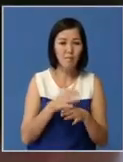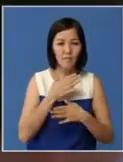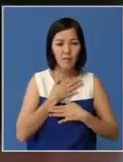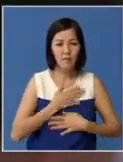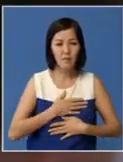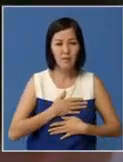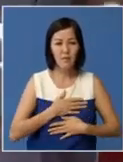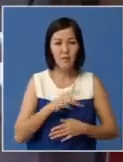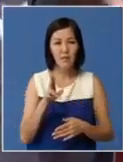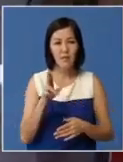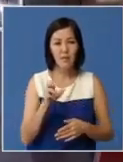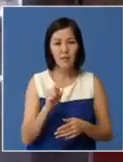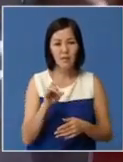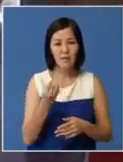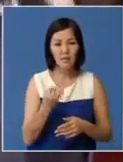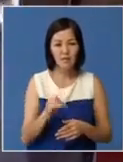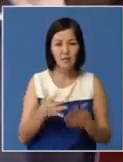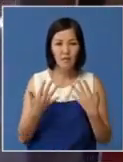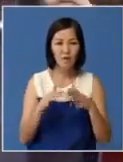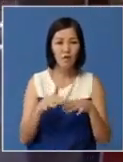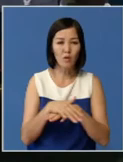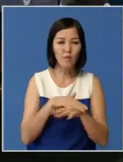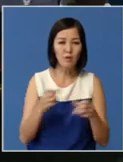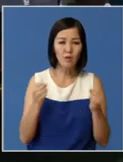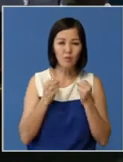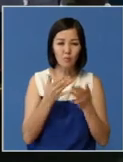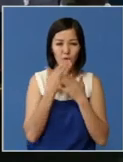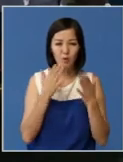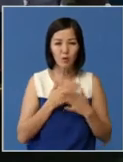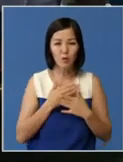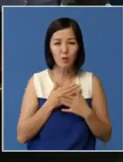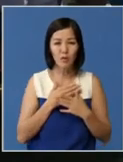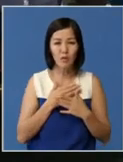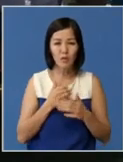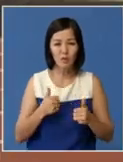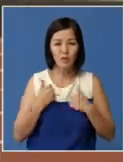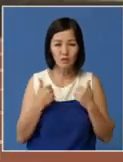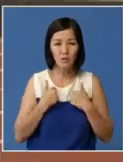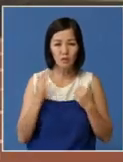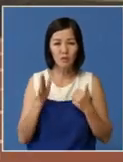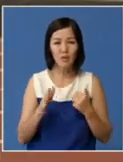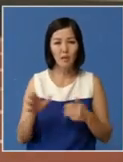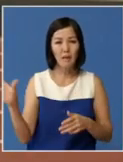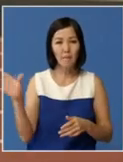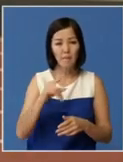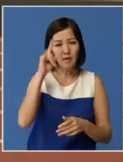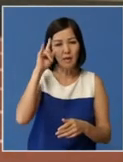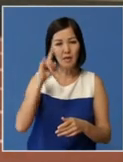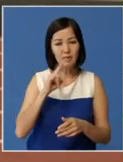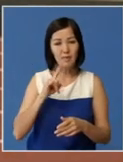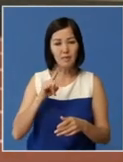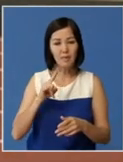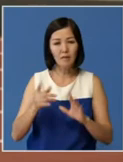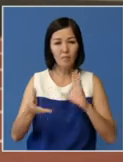емес, Қарасай Жамбыл аудандары ауыл аймағынан спорт сүйер жастарды қанаттандырар нысан бұл. Бүкіл Қазақстан бойынша туған жер